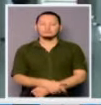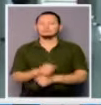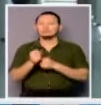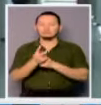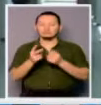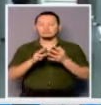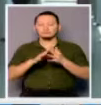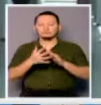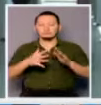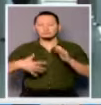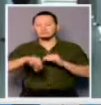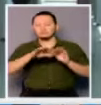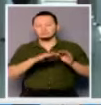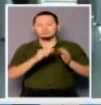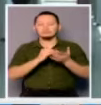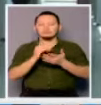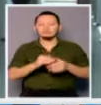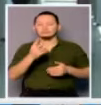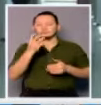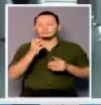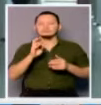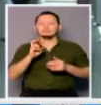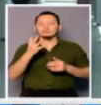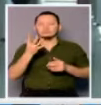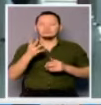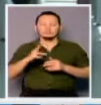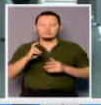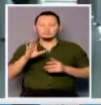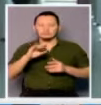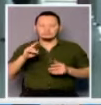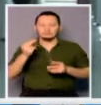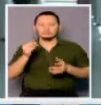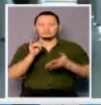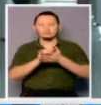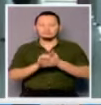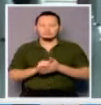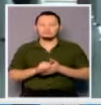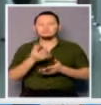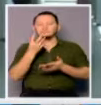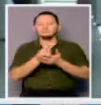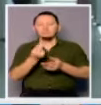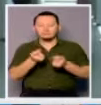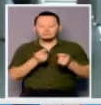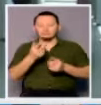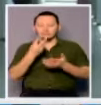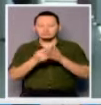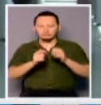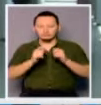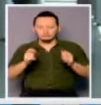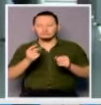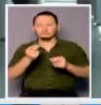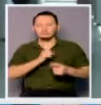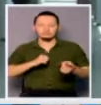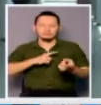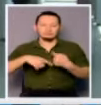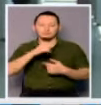2000-нан жоғары халқы бар. Олар жаңа 4-ші деңгейлі бюджетке ауысып жатыр. Олар өз бюджеттерін өздері жасап, өздері соны игеру